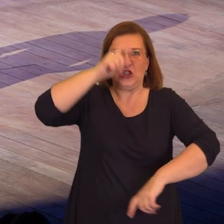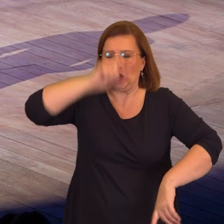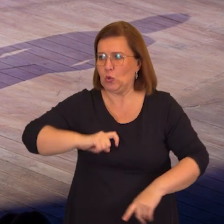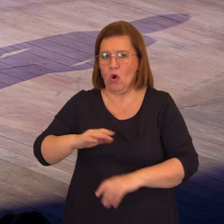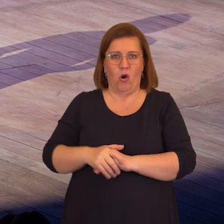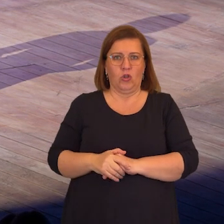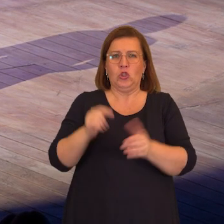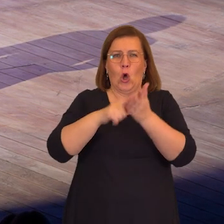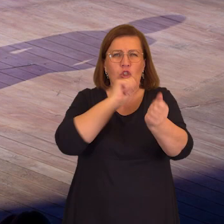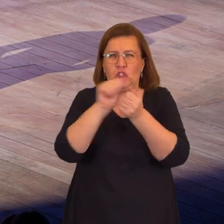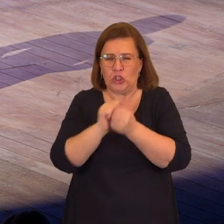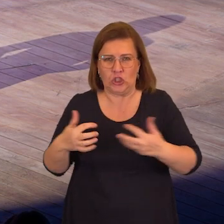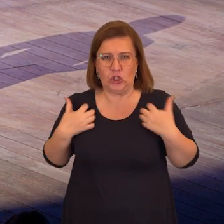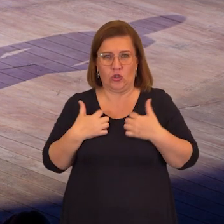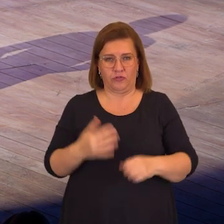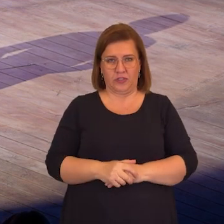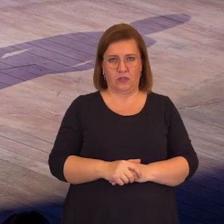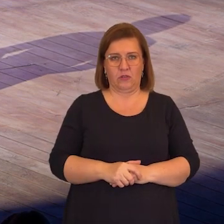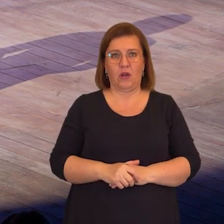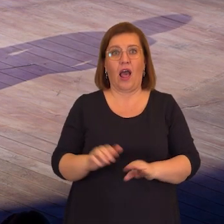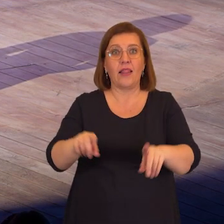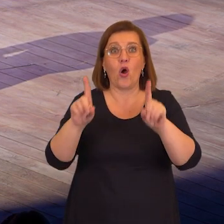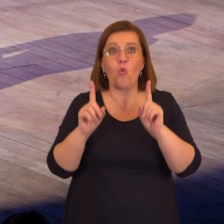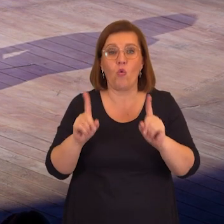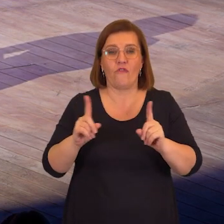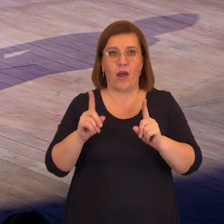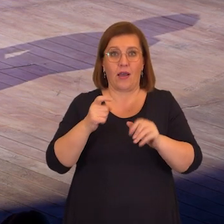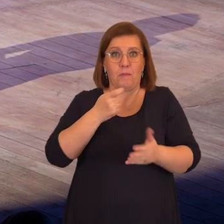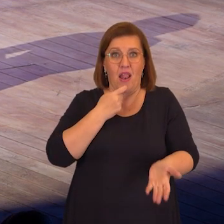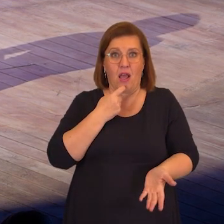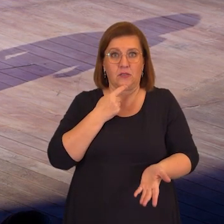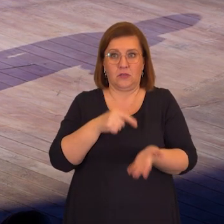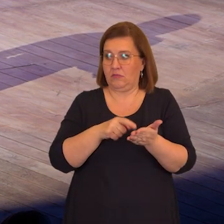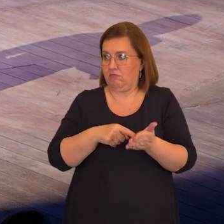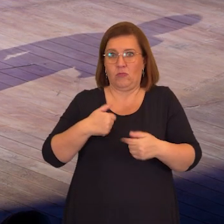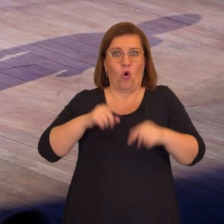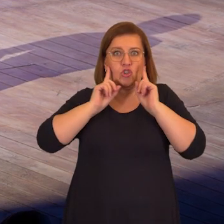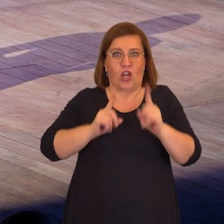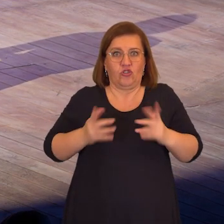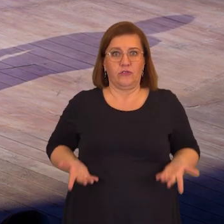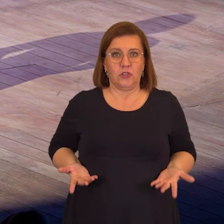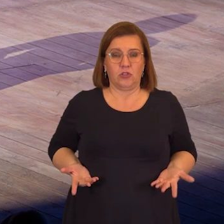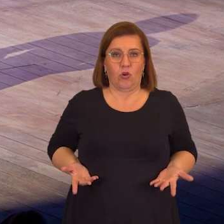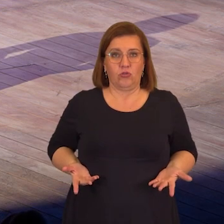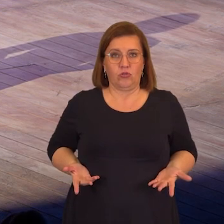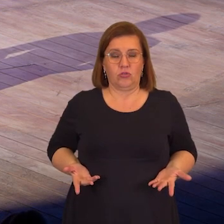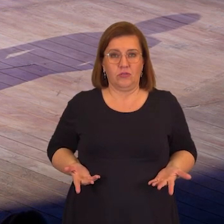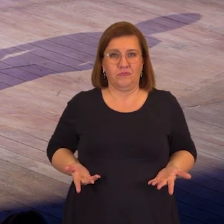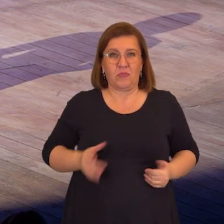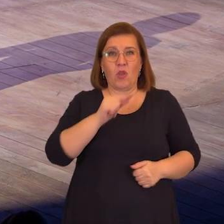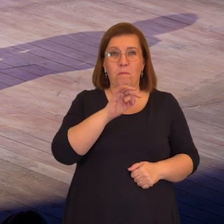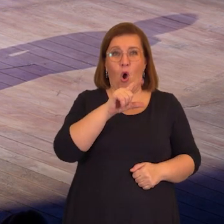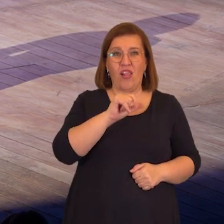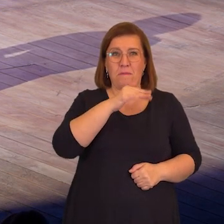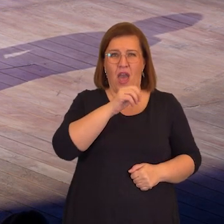środowiska. No ale uwaga, plastiki to nasza rzeczywistość. Syntetyczne polimery z przytupem wkroczyły w nasze